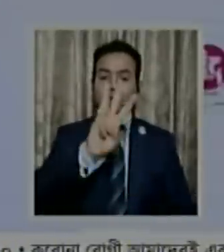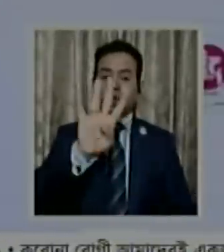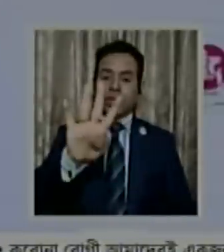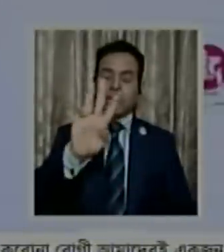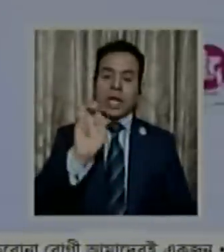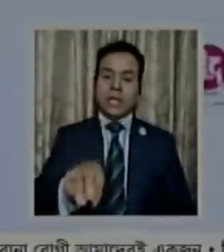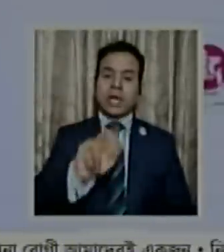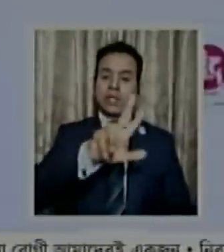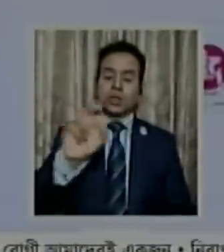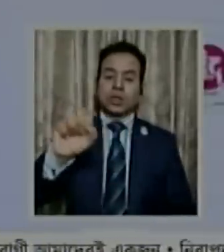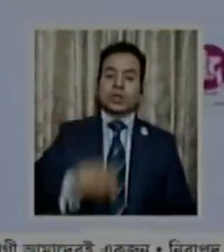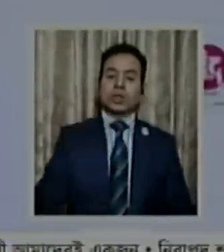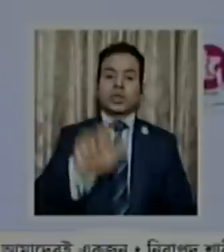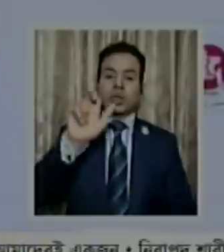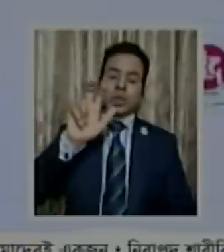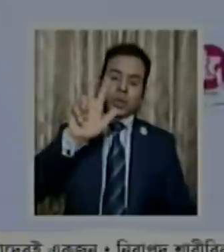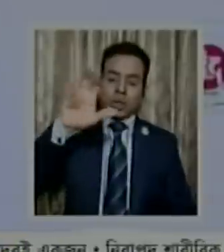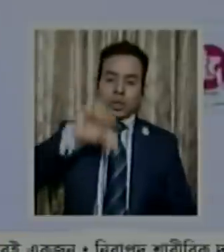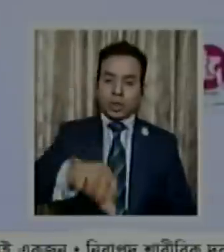২,৬৯৫ জন, এ পর্যন্ত শনাক্ত